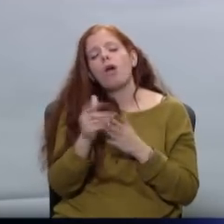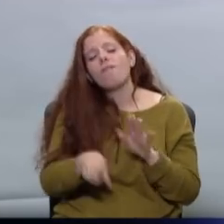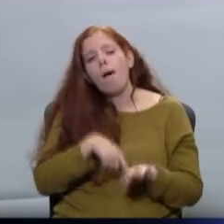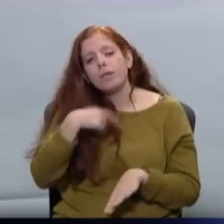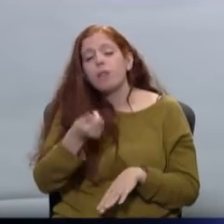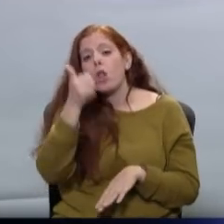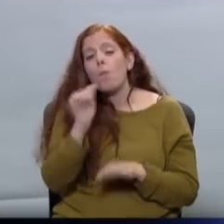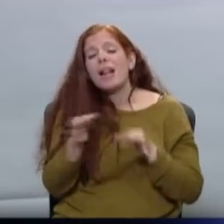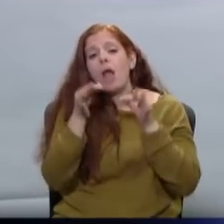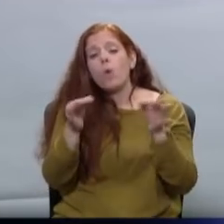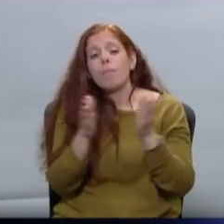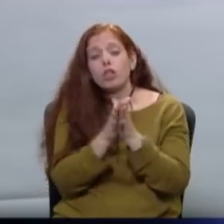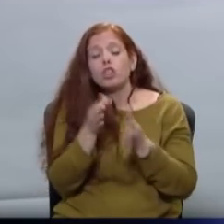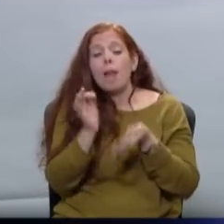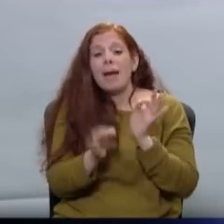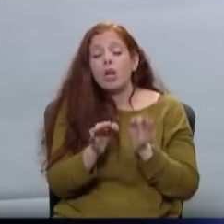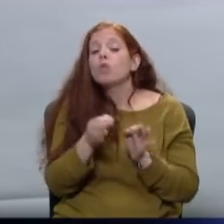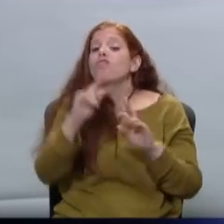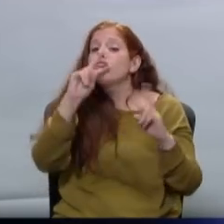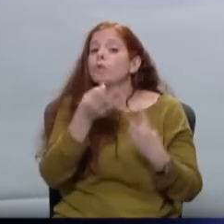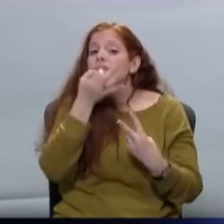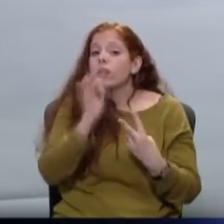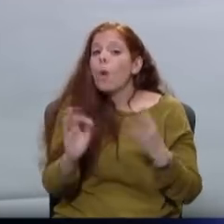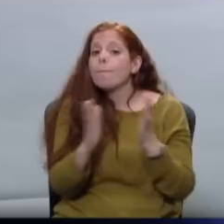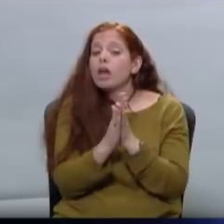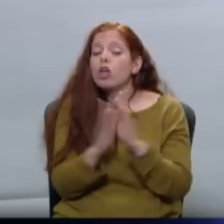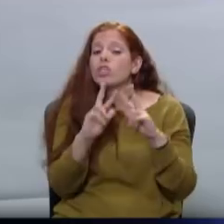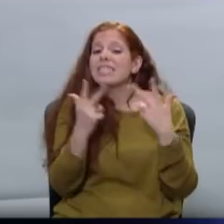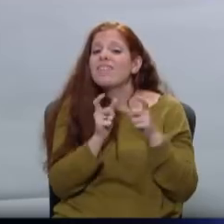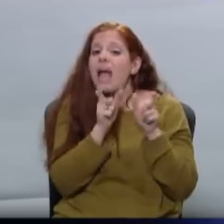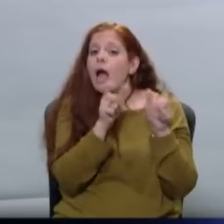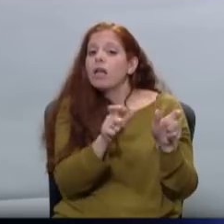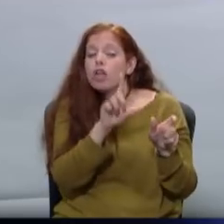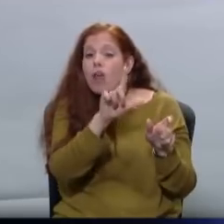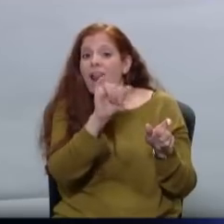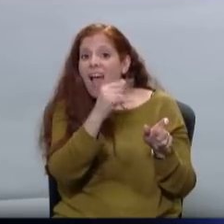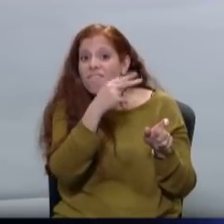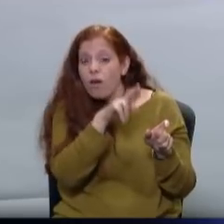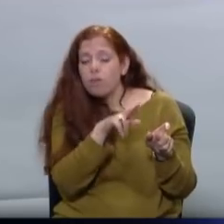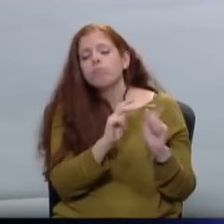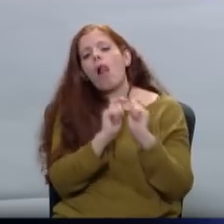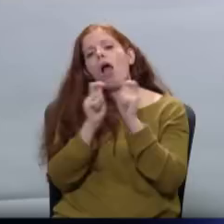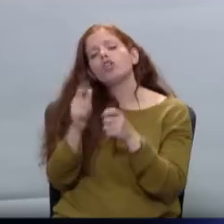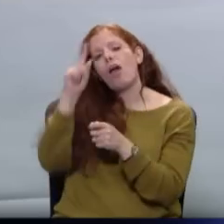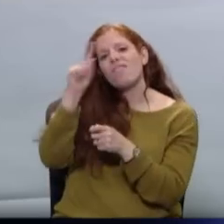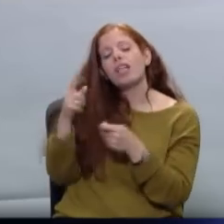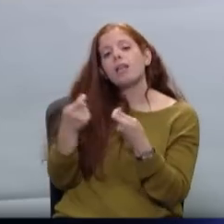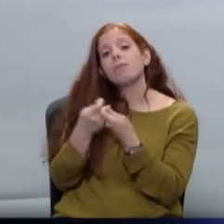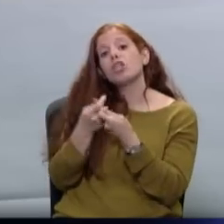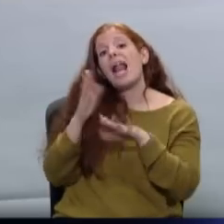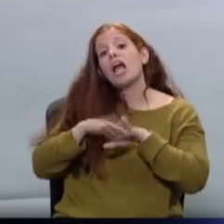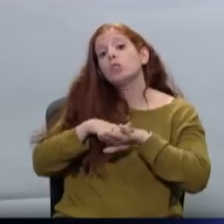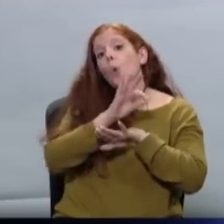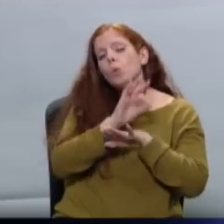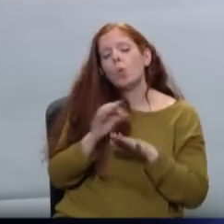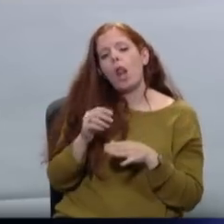את בקשת הפרקליטות והתיר שוב בקשה של צוות ההגנה של לייפר להגיש חוות דעת באשר לקשירותה לעמוד